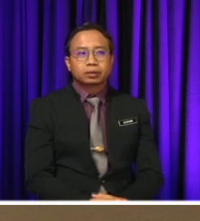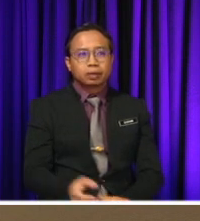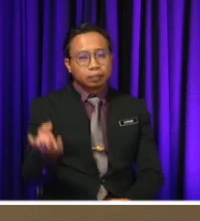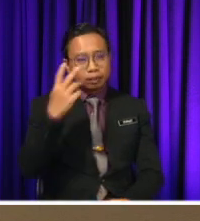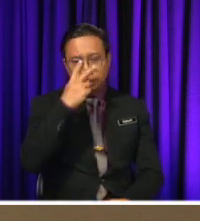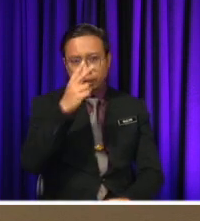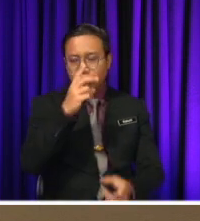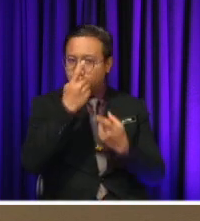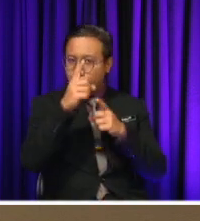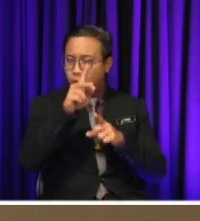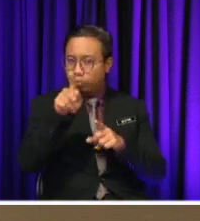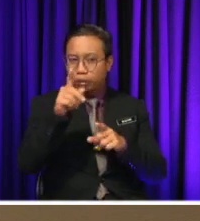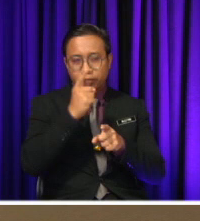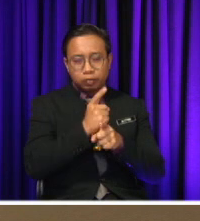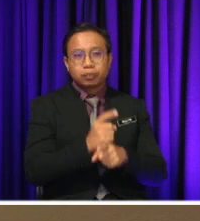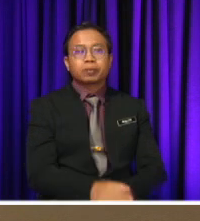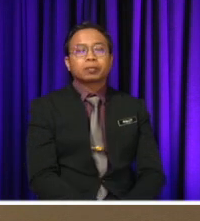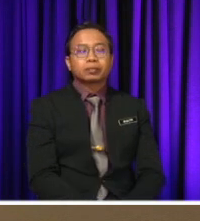dia betul atau tidak